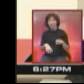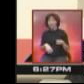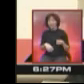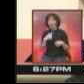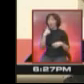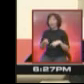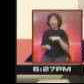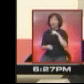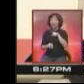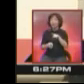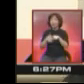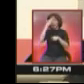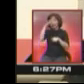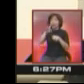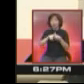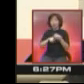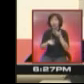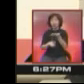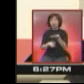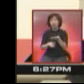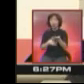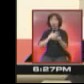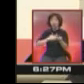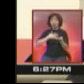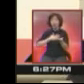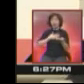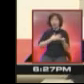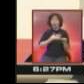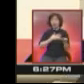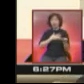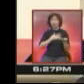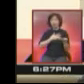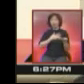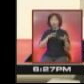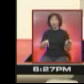hindi niya alam. Yeah, I'd like to work with Bibi Gandang Hari.